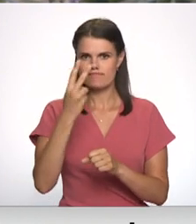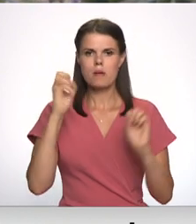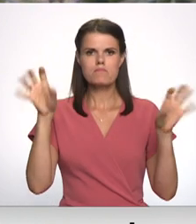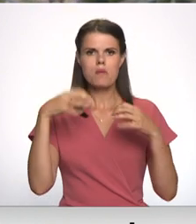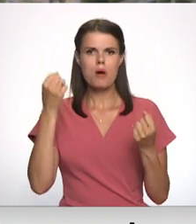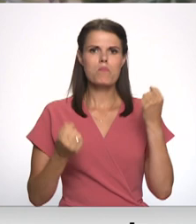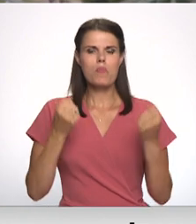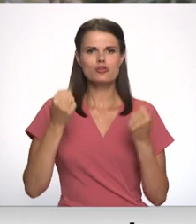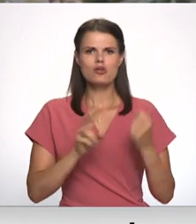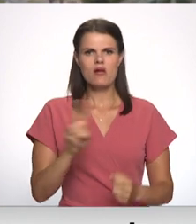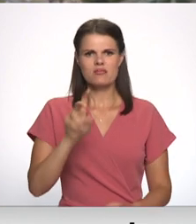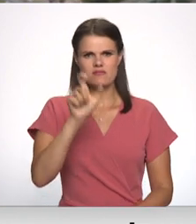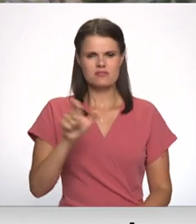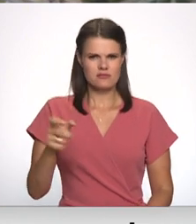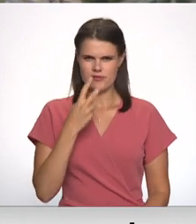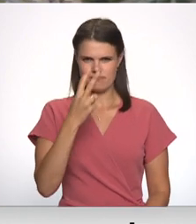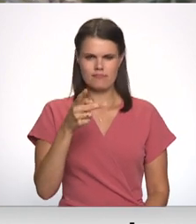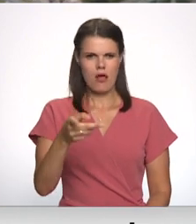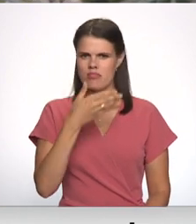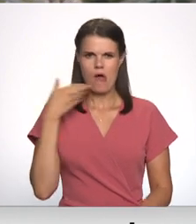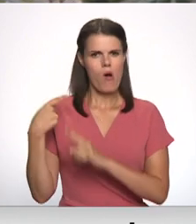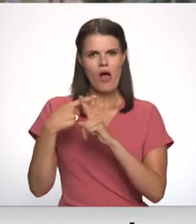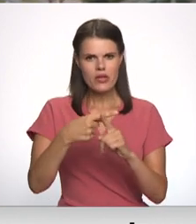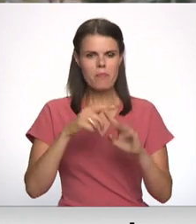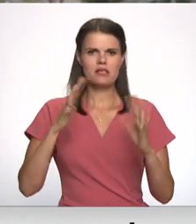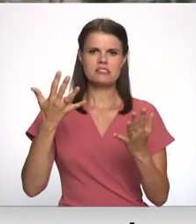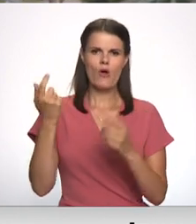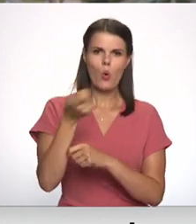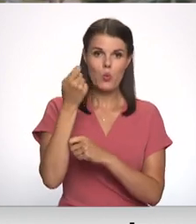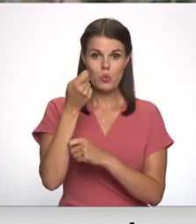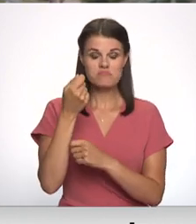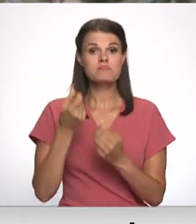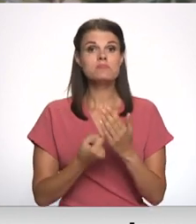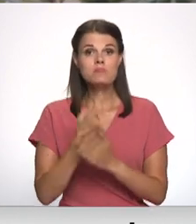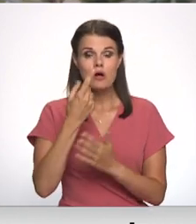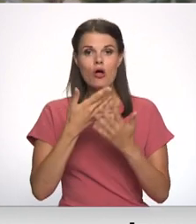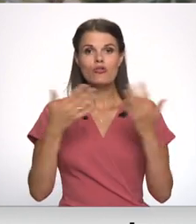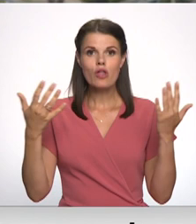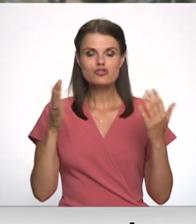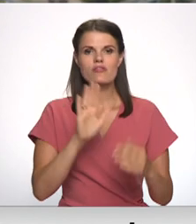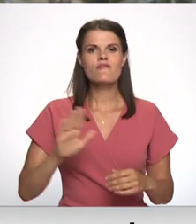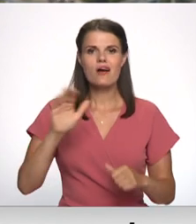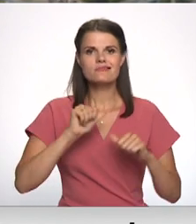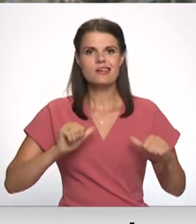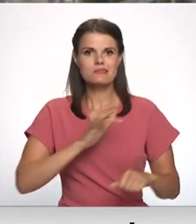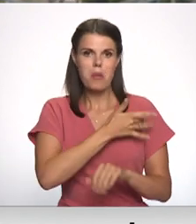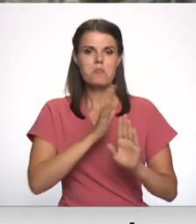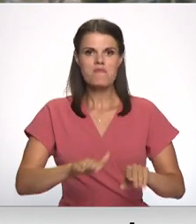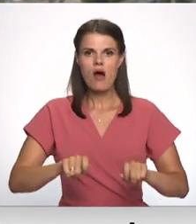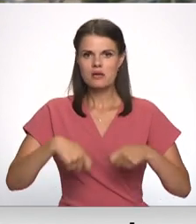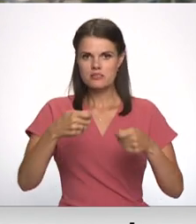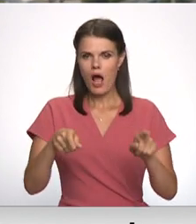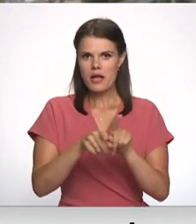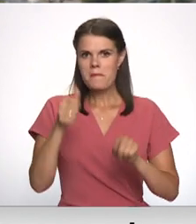aprīkots auto, kas iedzīvotājiem tomēr nešķiet operatīvais transports? Izrādās dažādus valsts dienestu pakalpojumus var sniegt arī